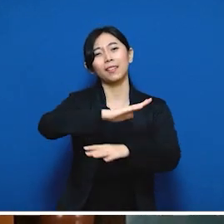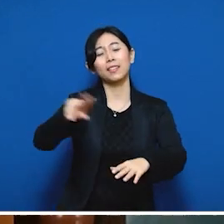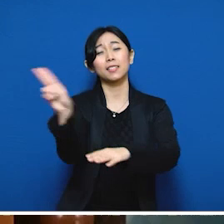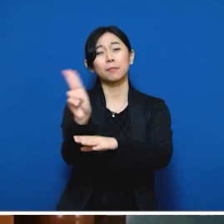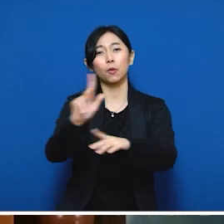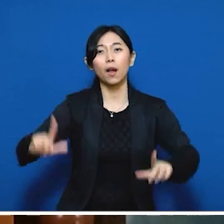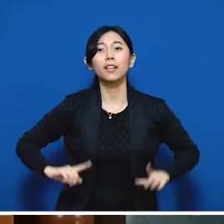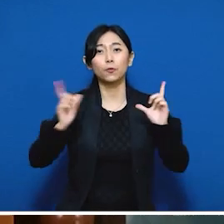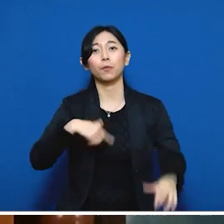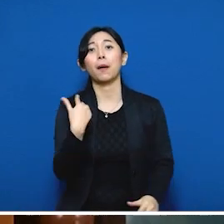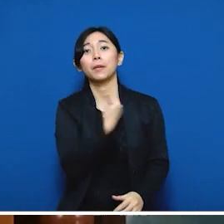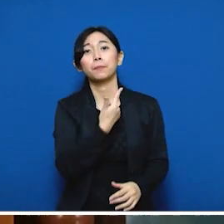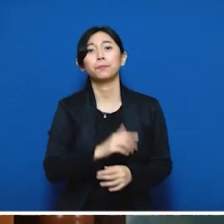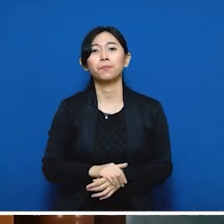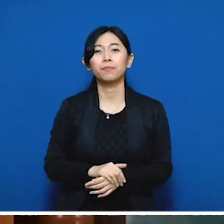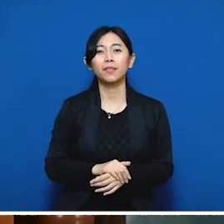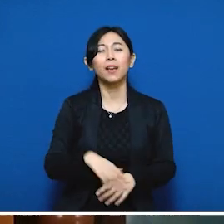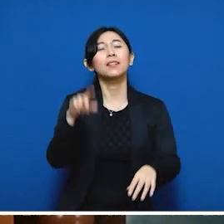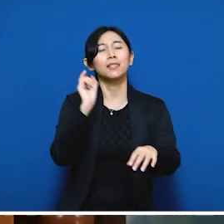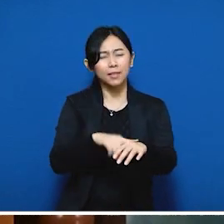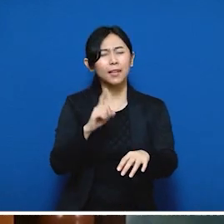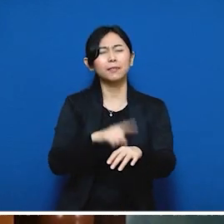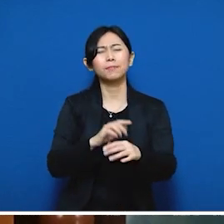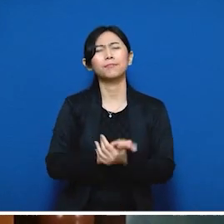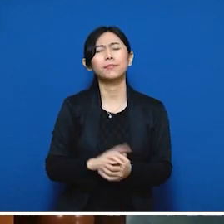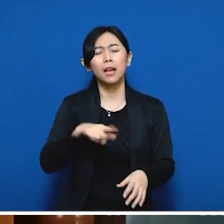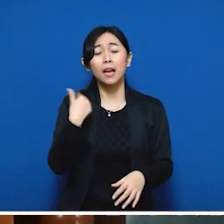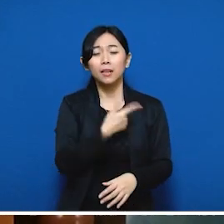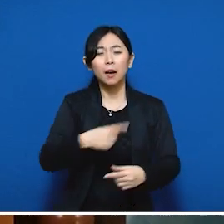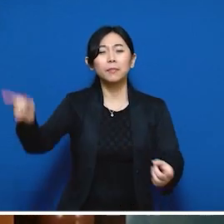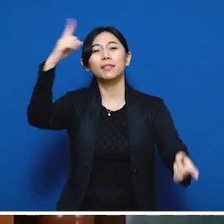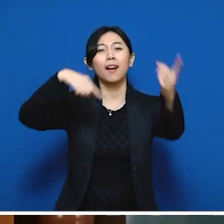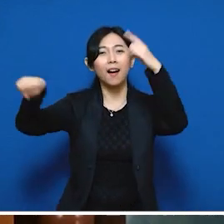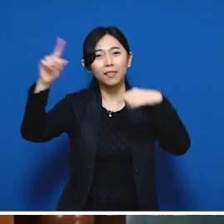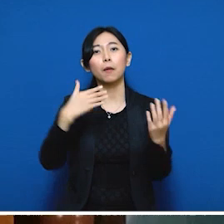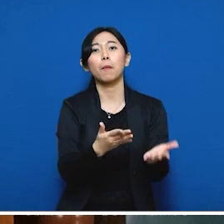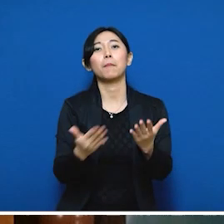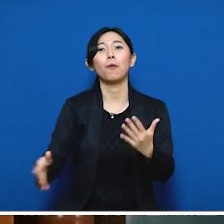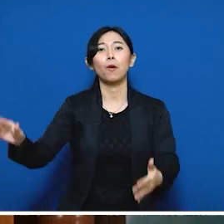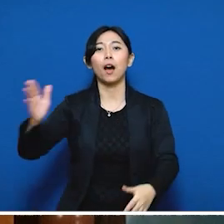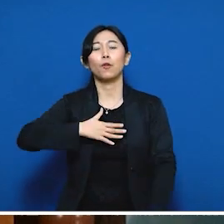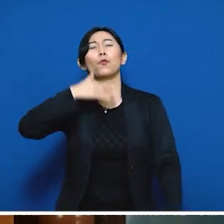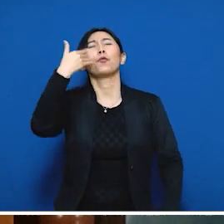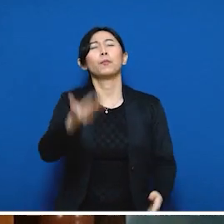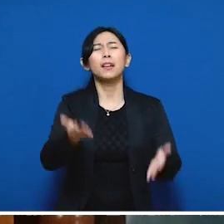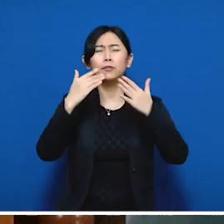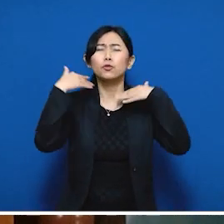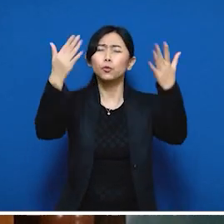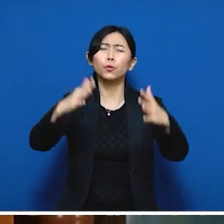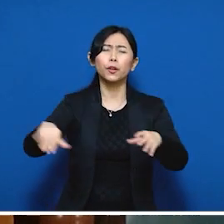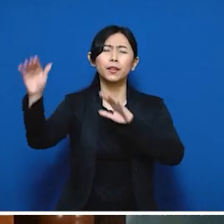kebutuhan hidup kami. Pada saat ini, kami datang membawa kurban syukur di